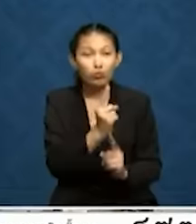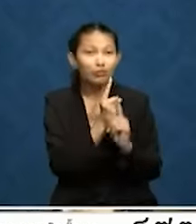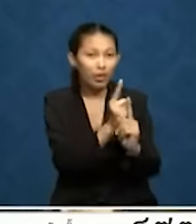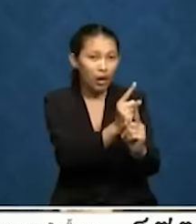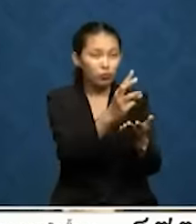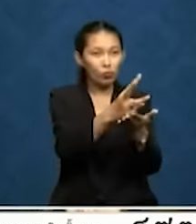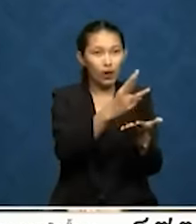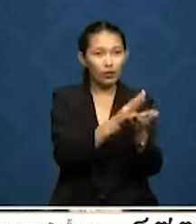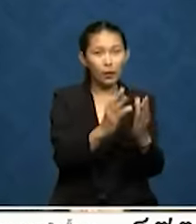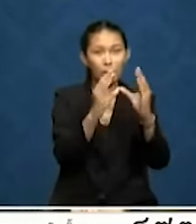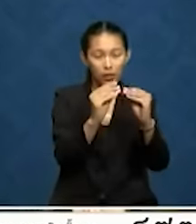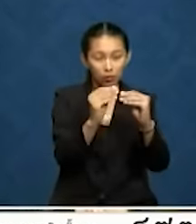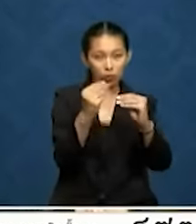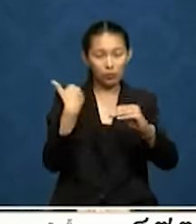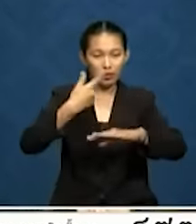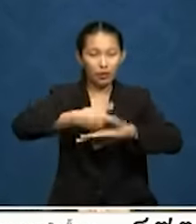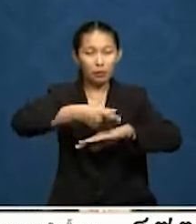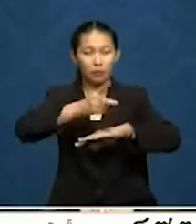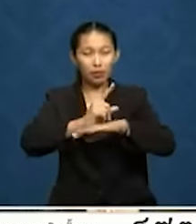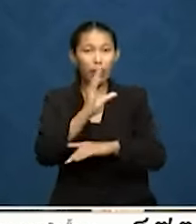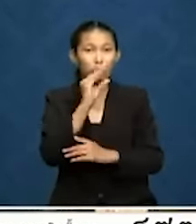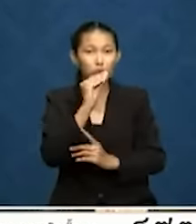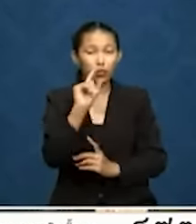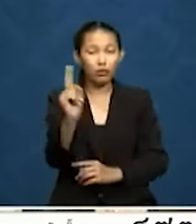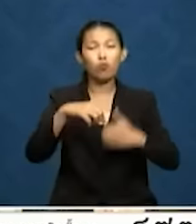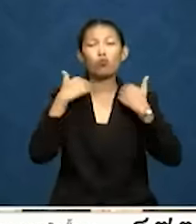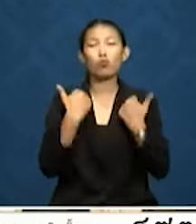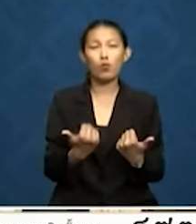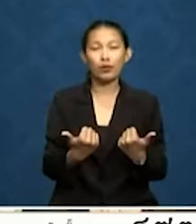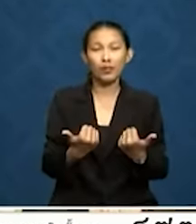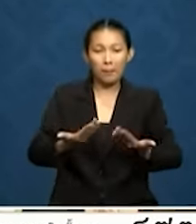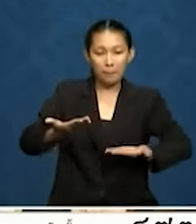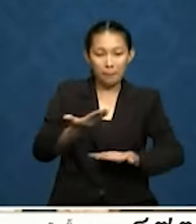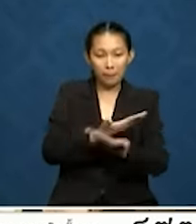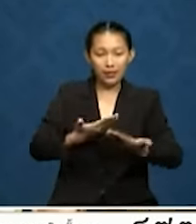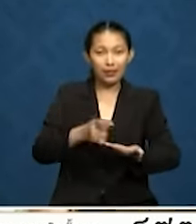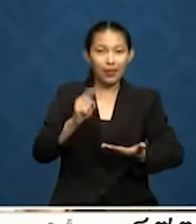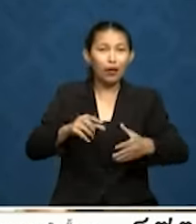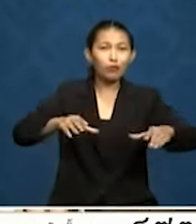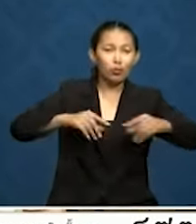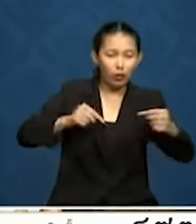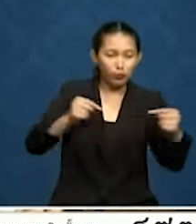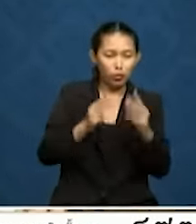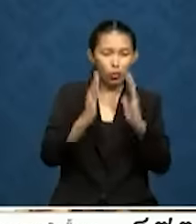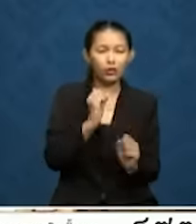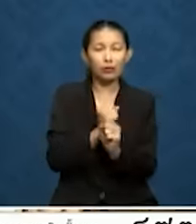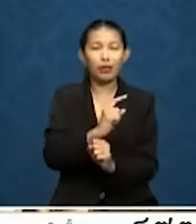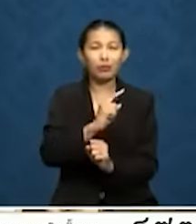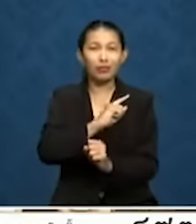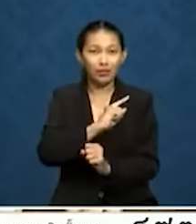ระที่ท่านประธานได้พูดไว้ว่าวันนี้พิจารณาให้ความเห็นชอบบุคคลซึ่งสมควรได้รับการ